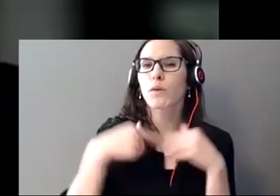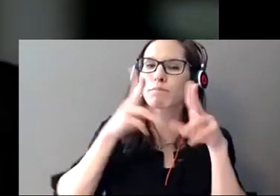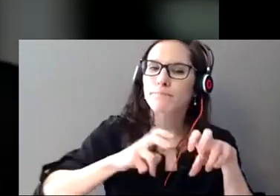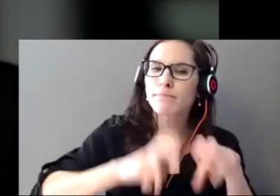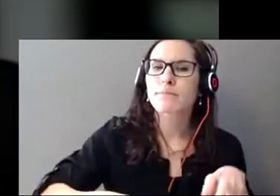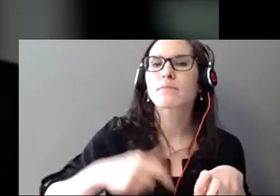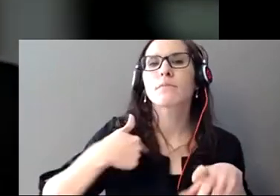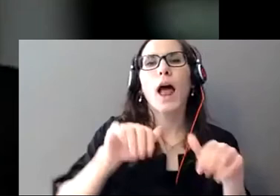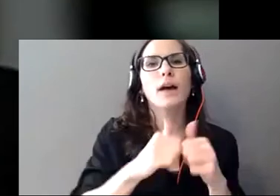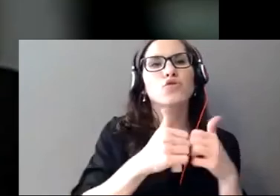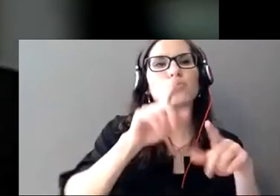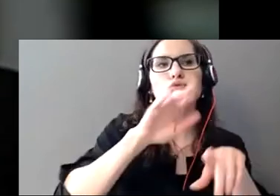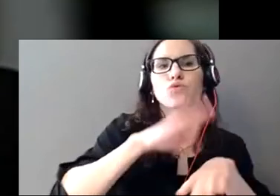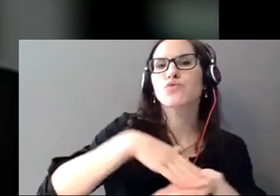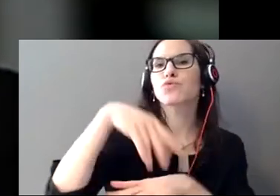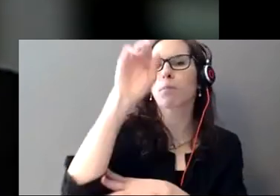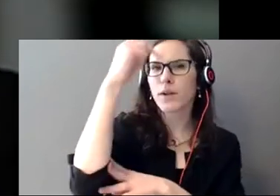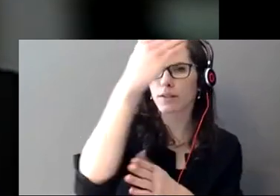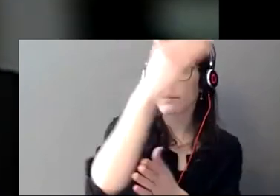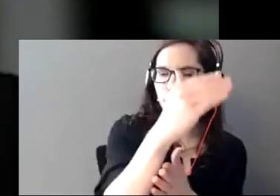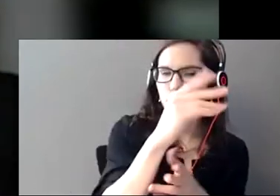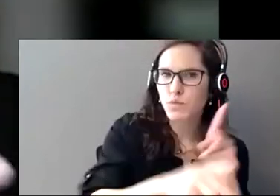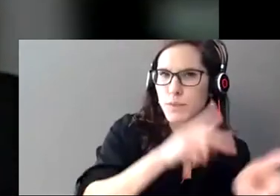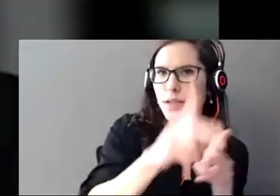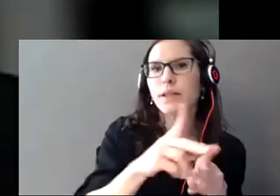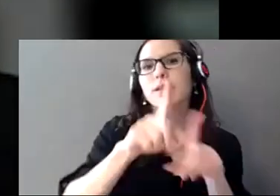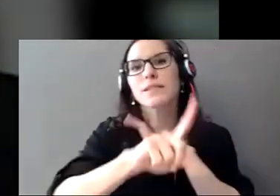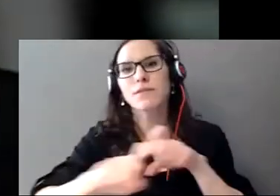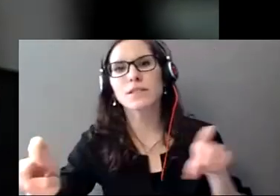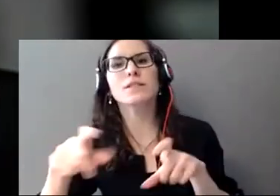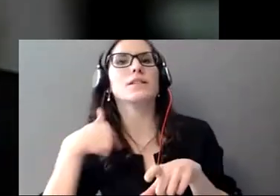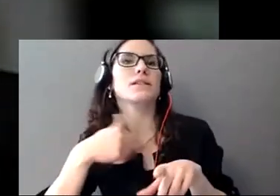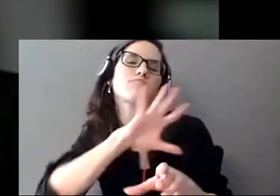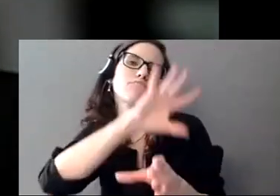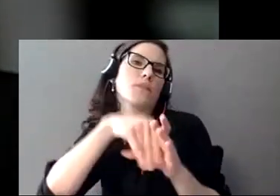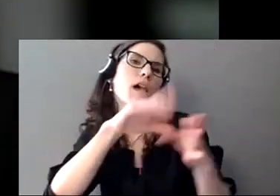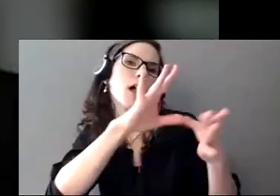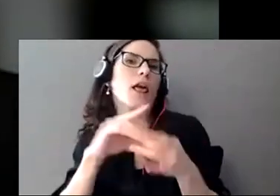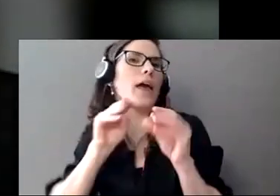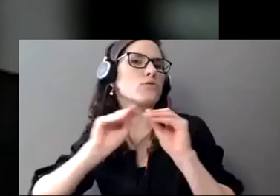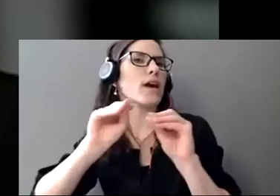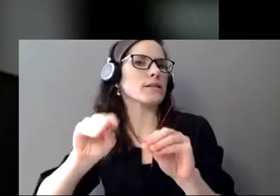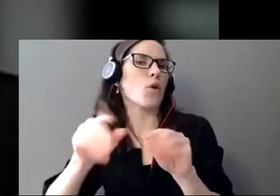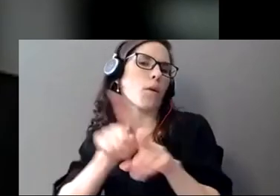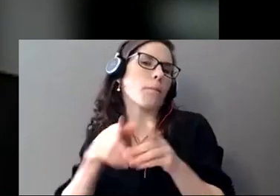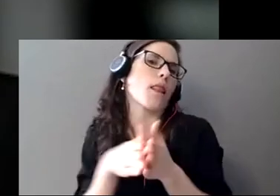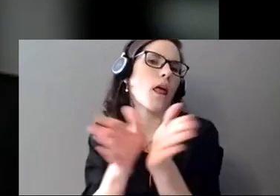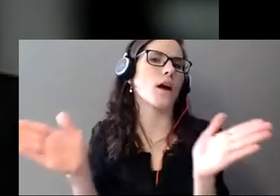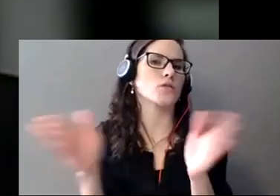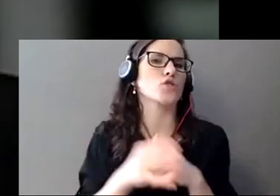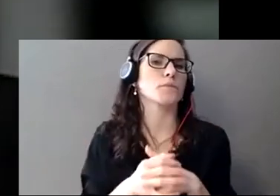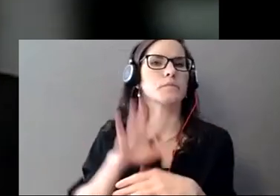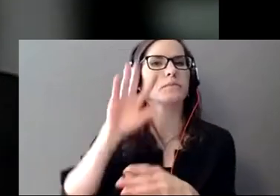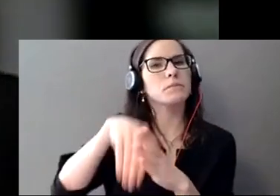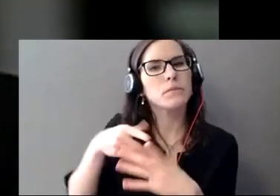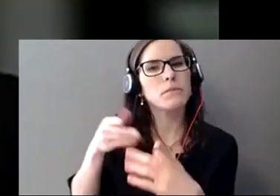publiques, de la diversité dans le champ de l'éducation et de la formation au sens large. Plus précisément, il y a dans cet axe de recherche